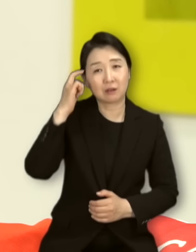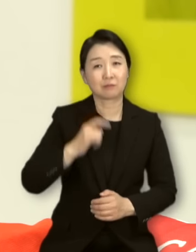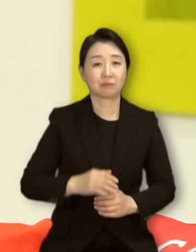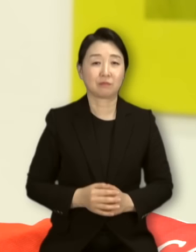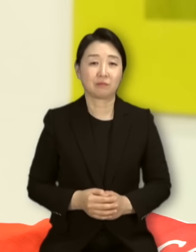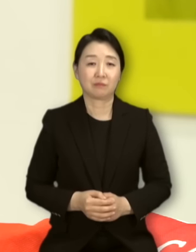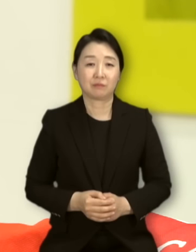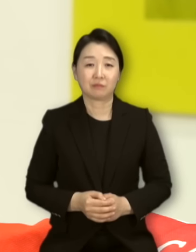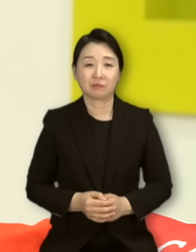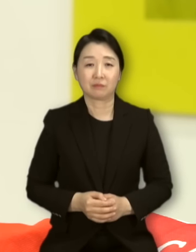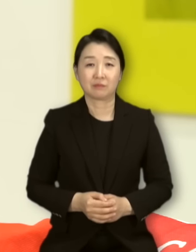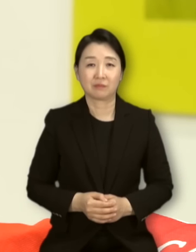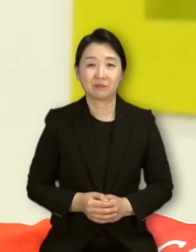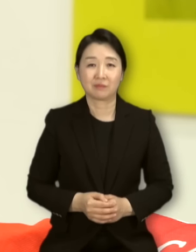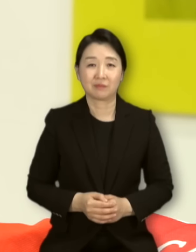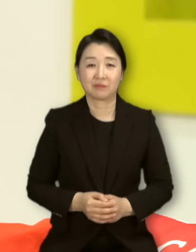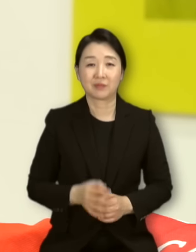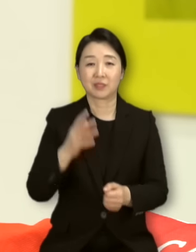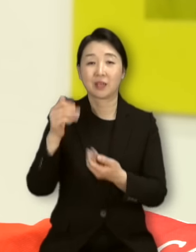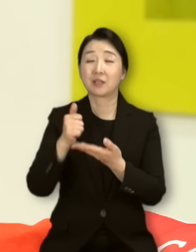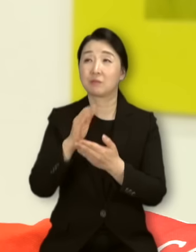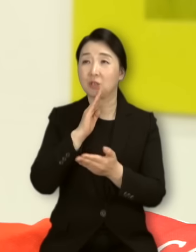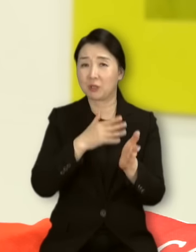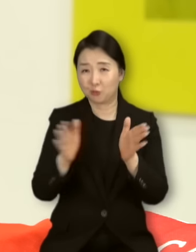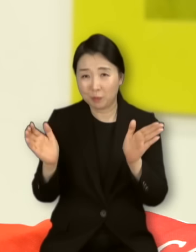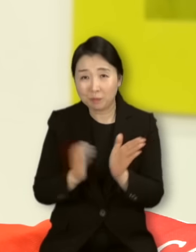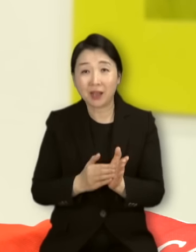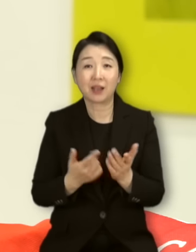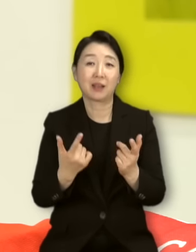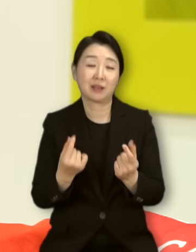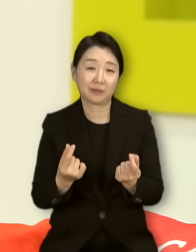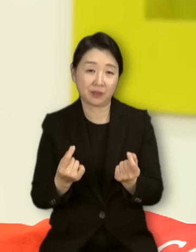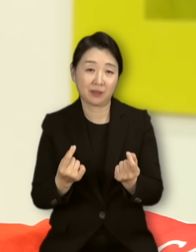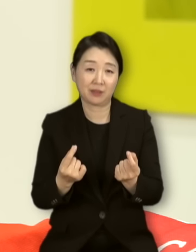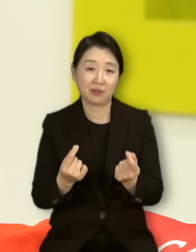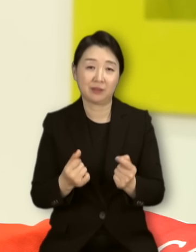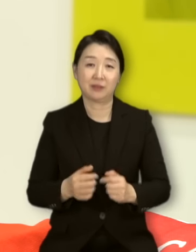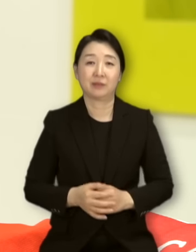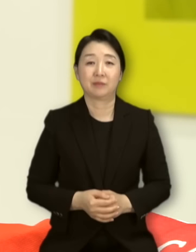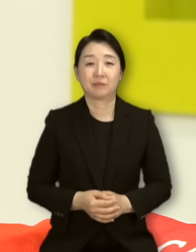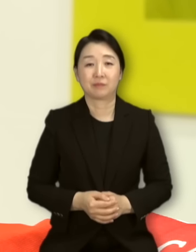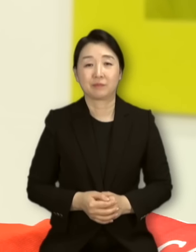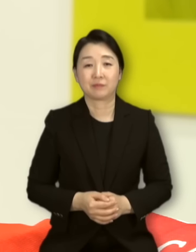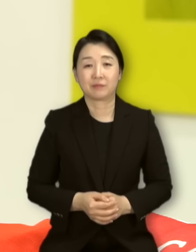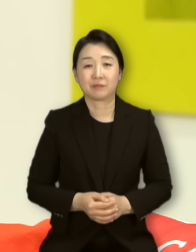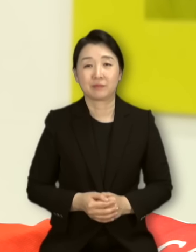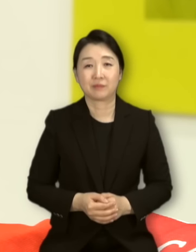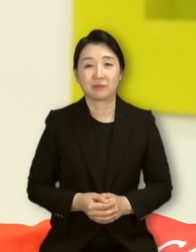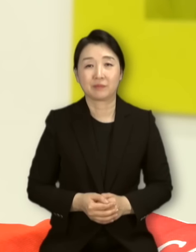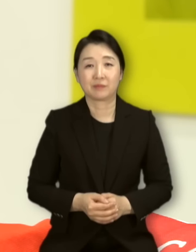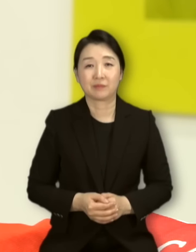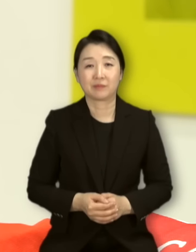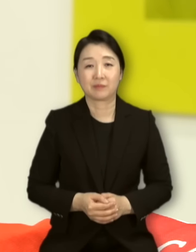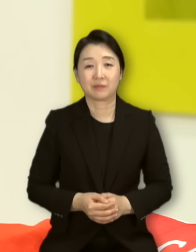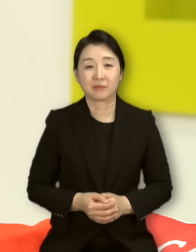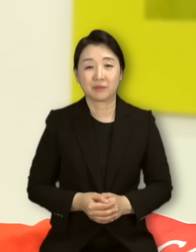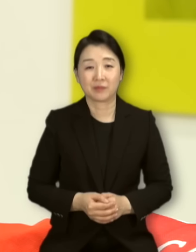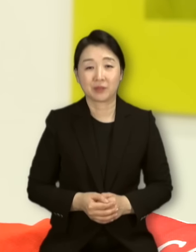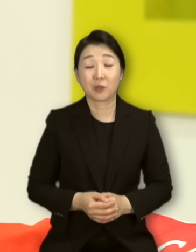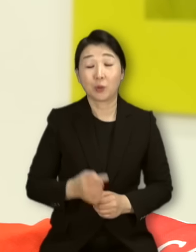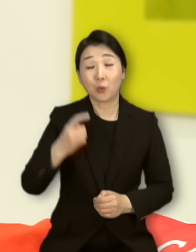없는데 아 이거는 정말이 하나님이 딱 준비해 주신게 아 까 예 그런 생각이 들었고요